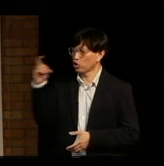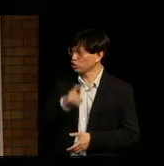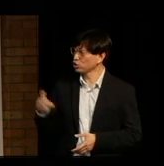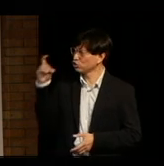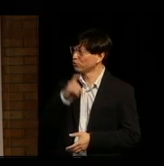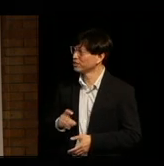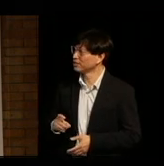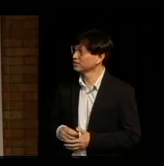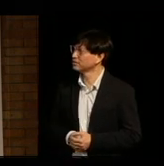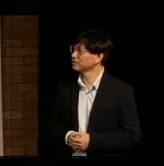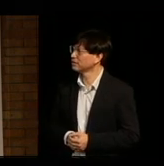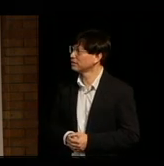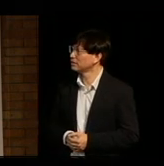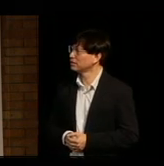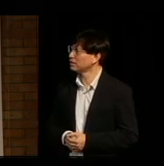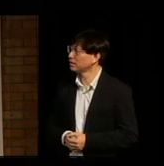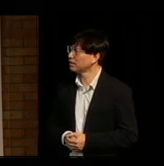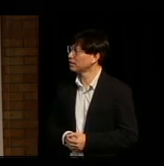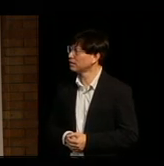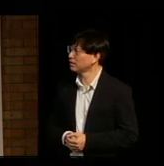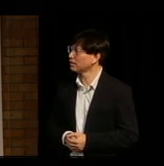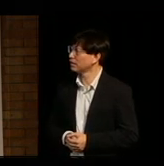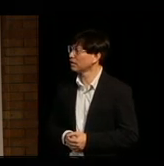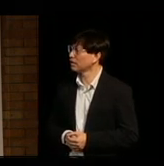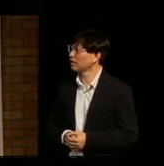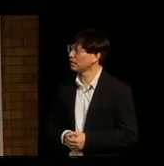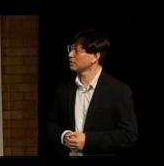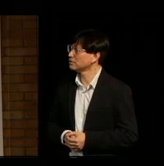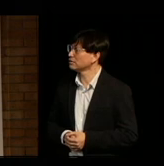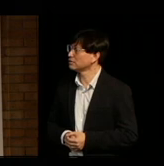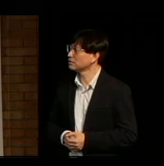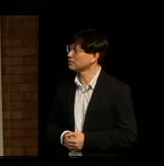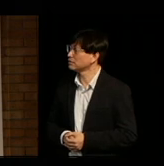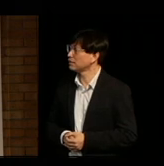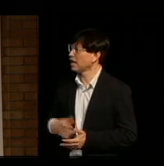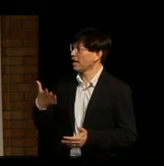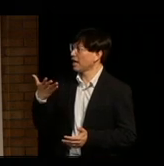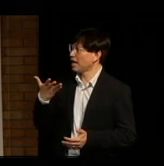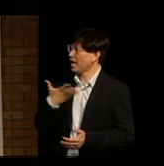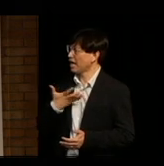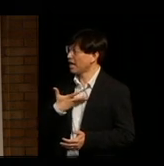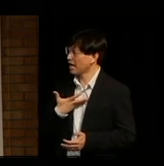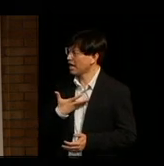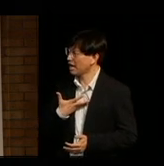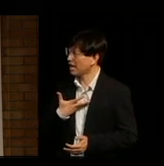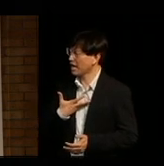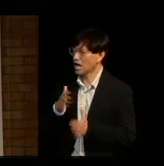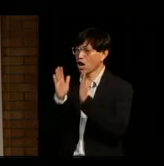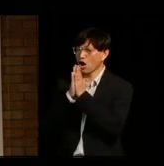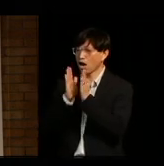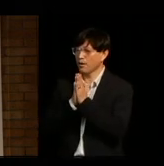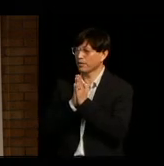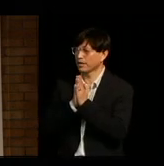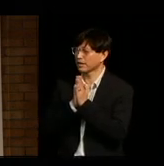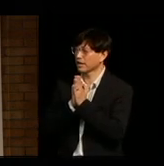giovedì e non capivo niente sentivo che erato sapere la priera Padre Nostro la